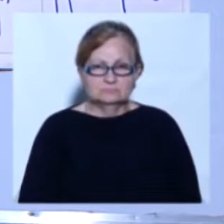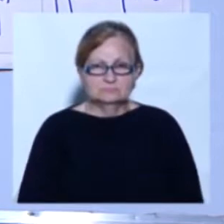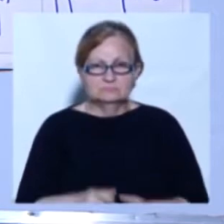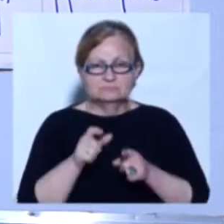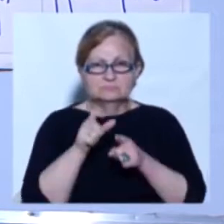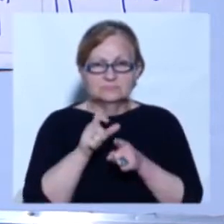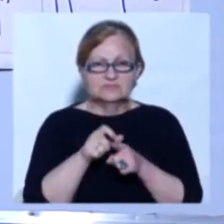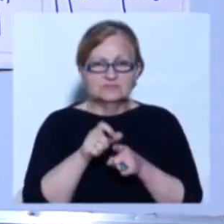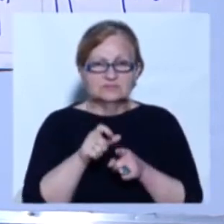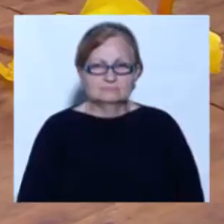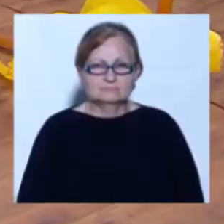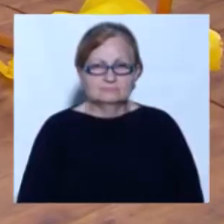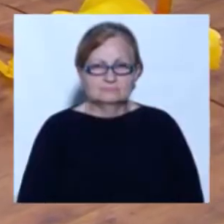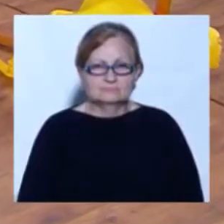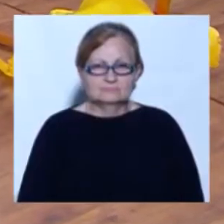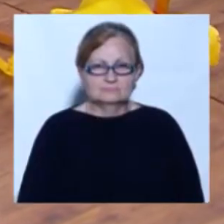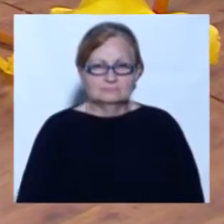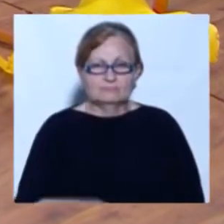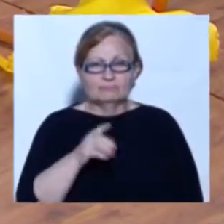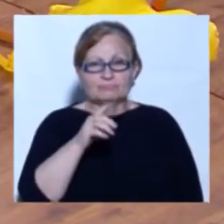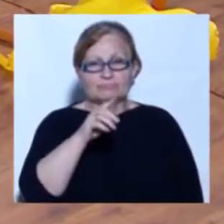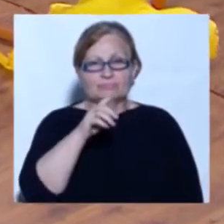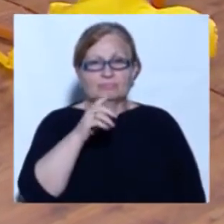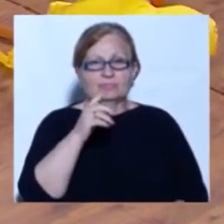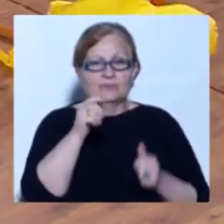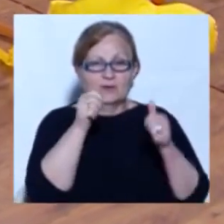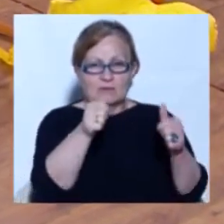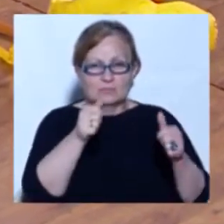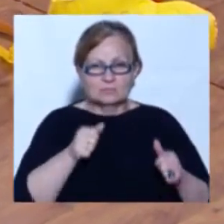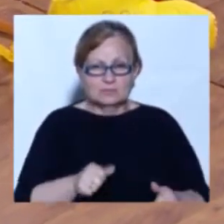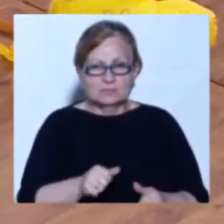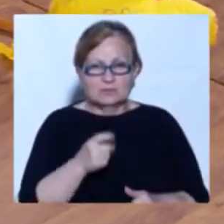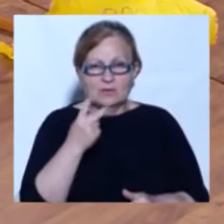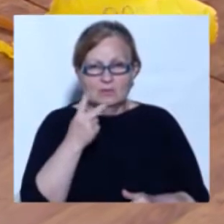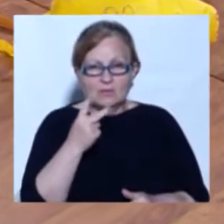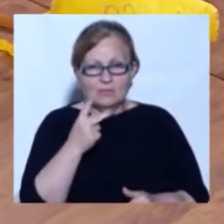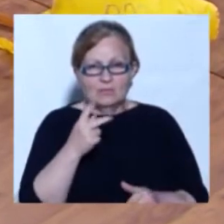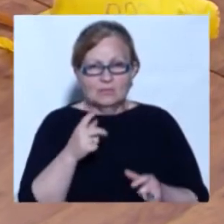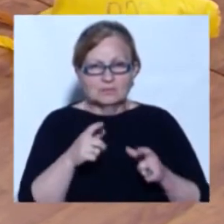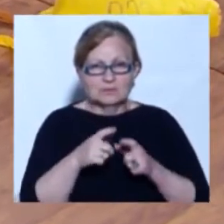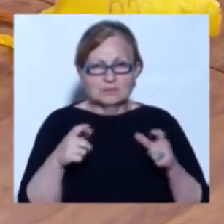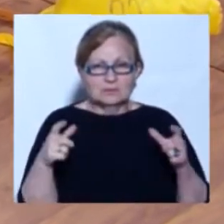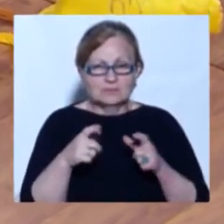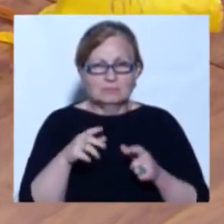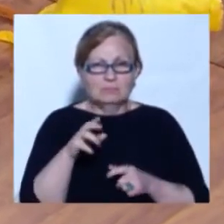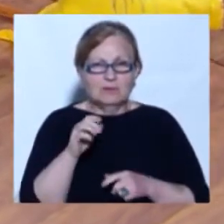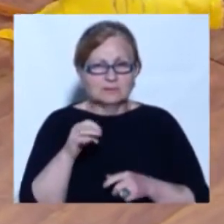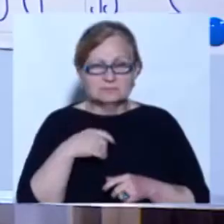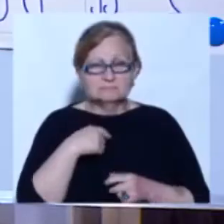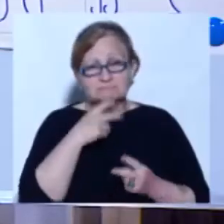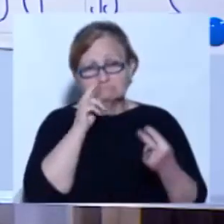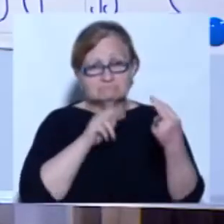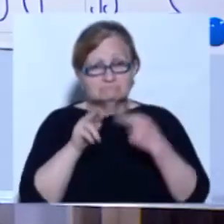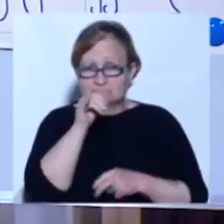სიტყვის ლოტო ჰქვია ამ თამაშს. დაფაზე გაკრულია ორი ბარათი. რადგან აქ არ მყავხართ და მარტო